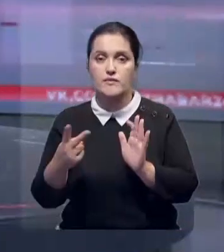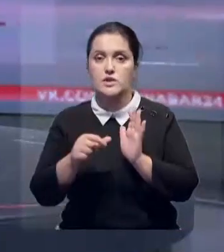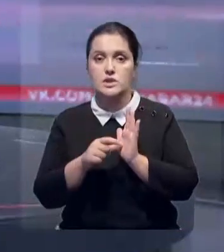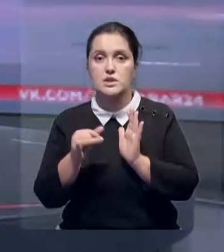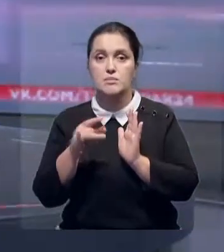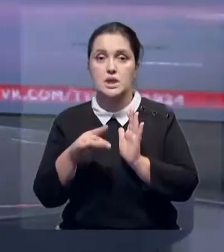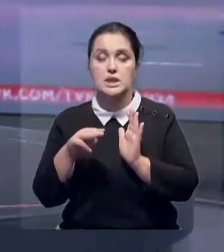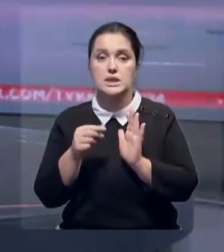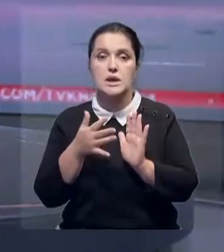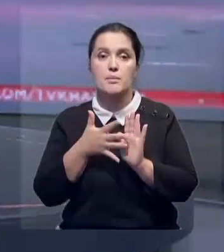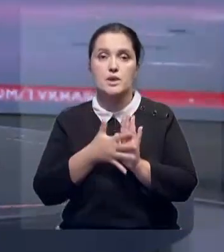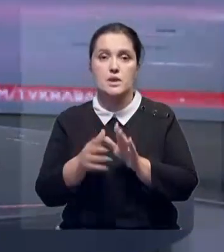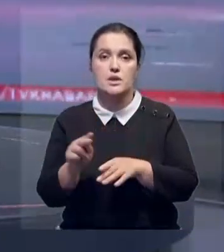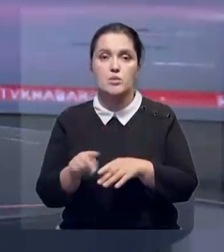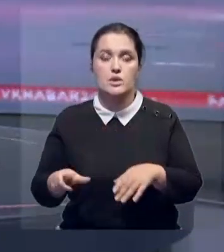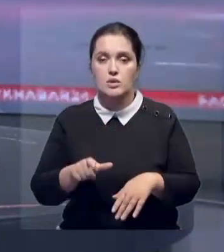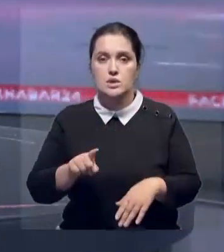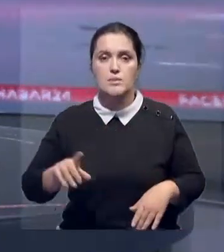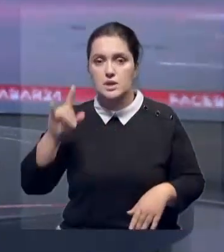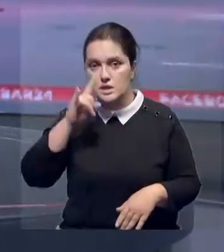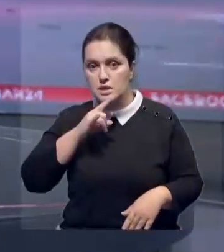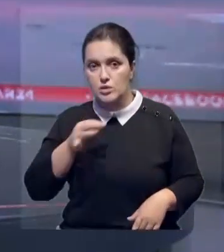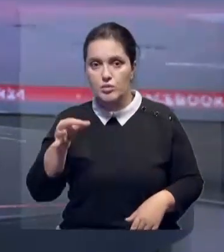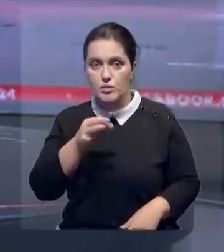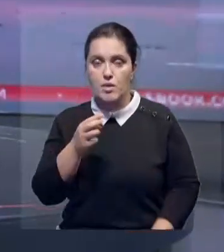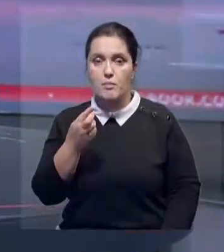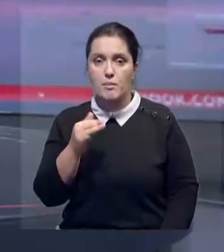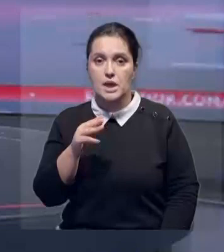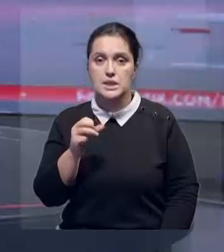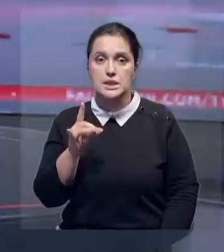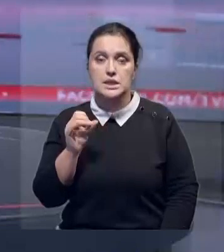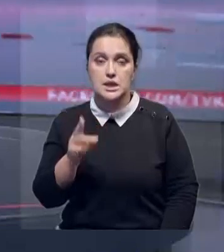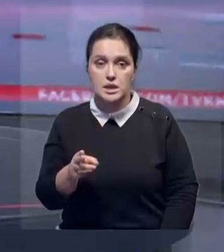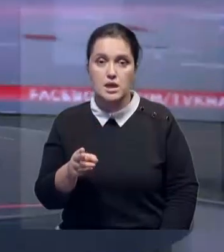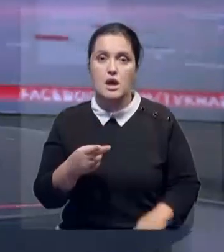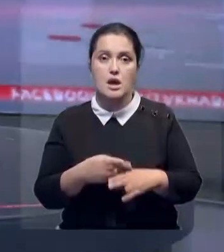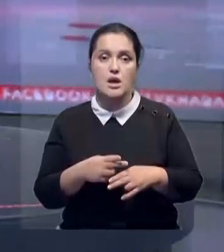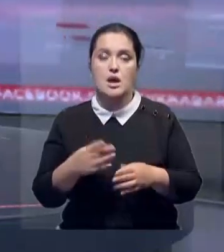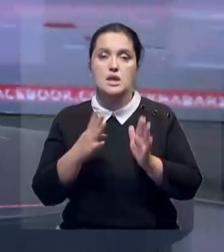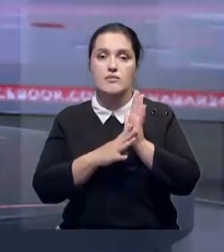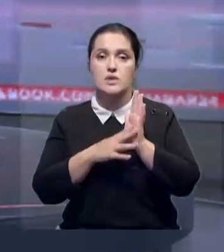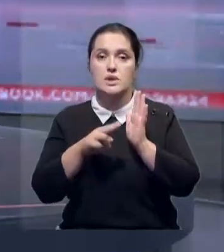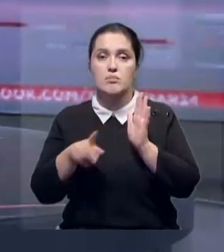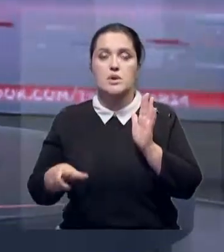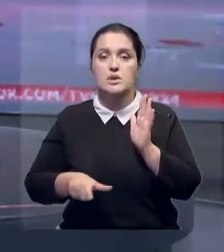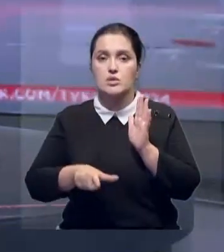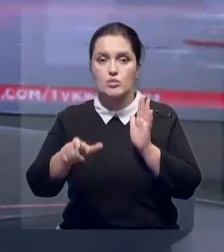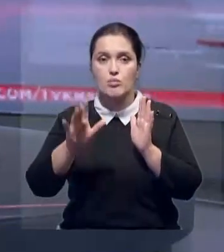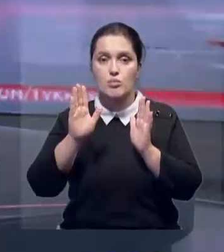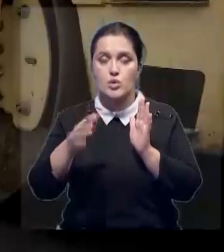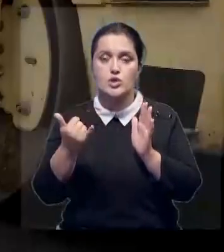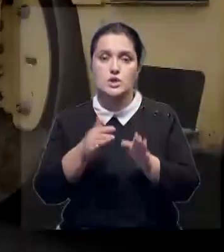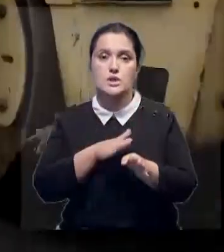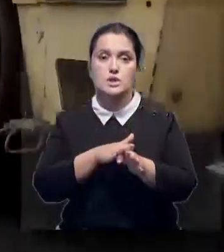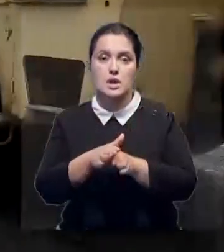Свыше 26 миллиардов тенге потратят на ремонт дорог в Западно-Казахстанской области. Так, в Байтерекском районе обновляют 90 километров дорожного